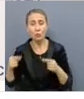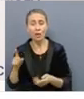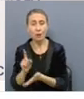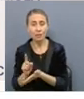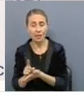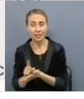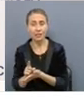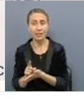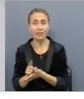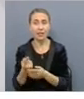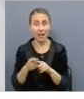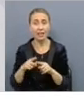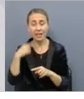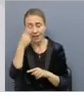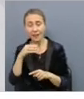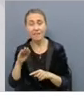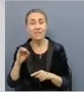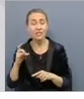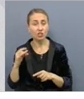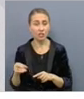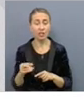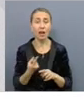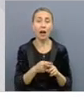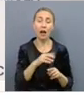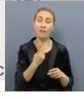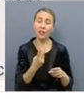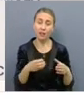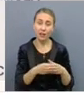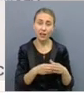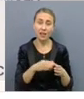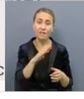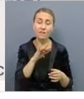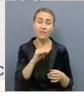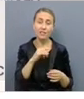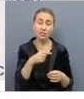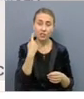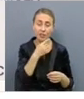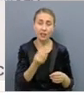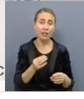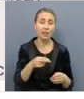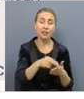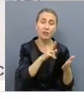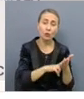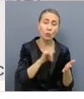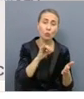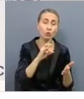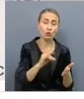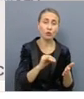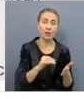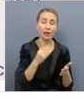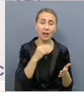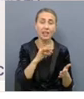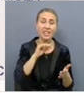обязательства именно по физическим лицам. Вторая категория – физические лица, не состоящие на регистрационном учете в качестве